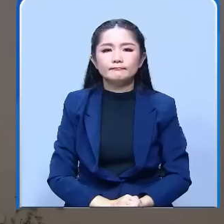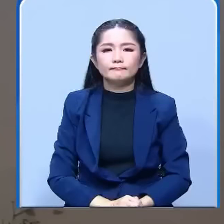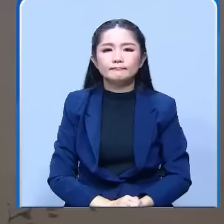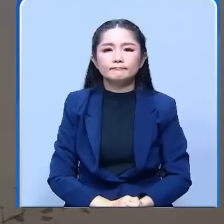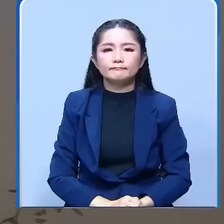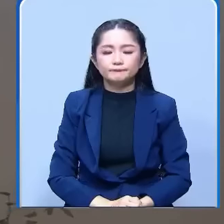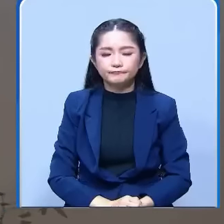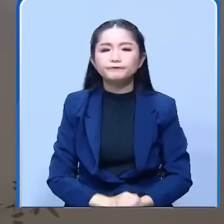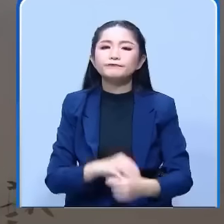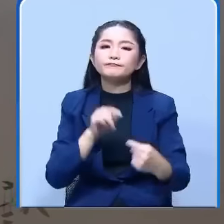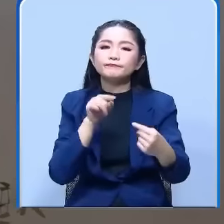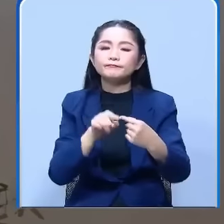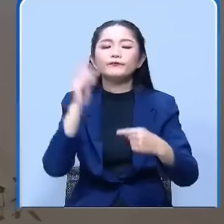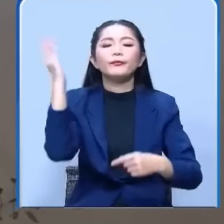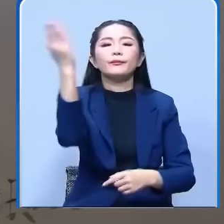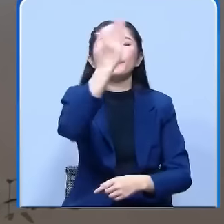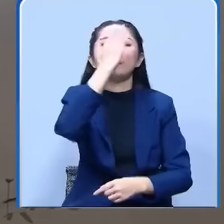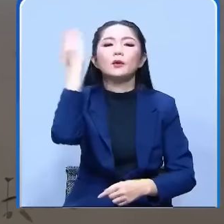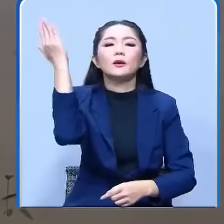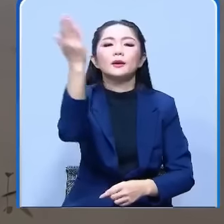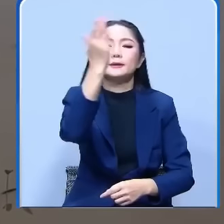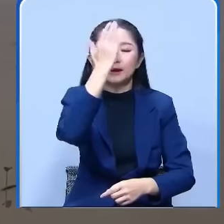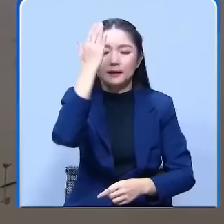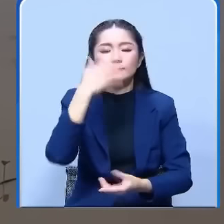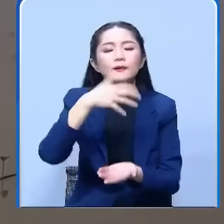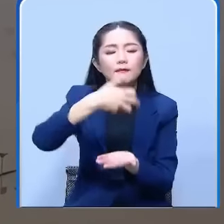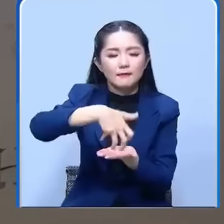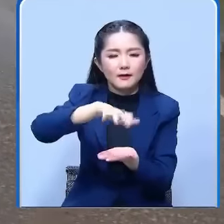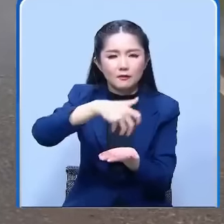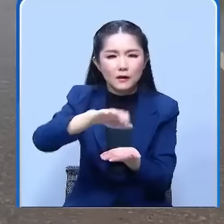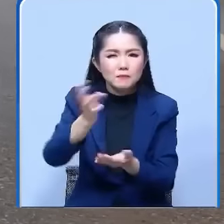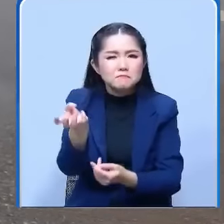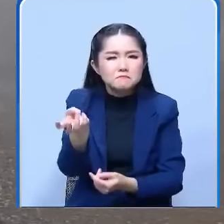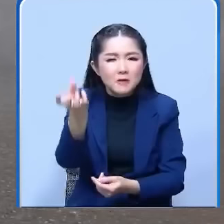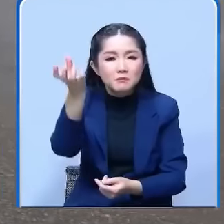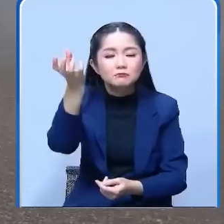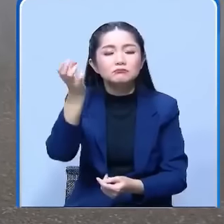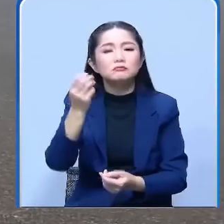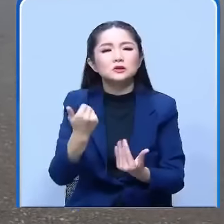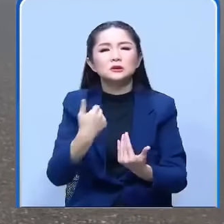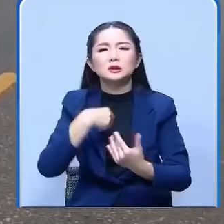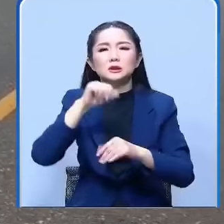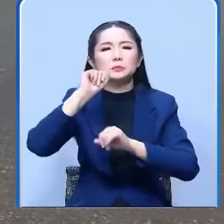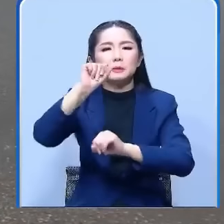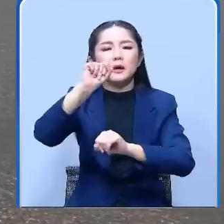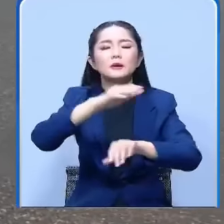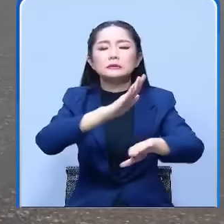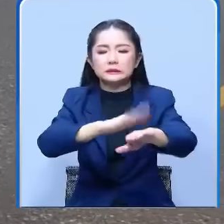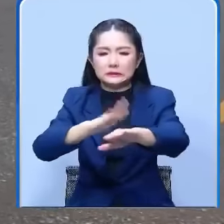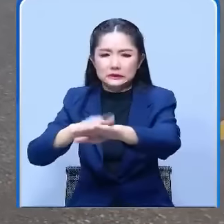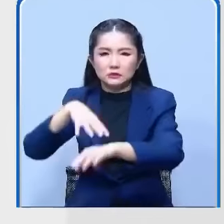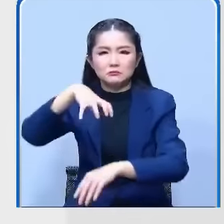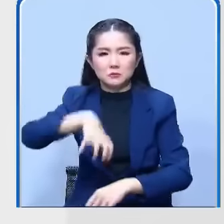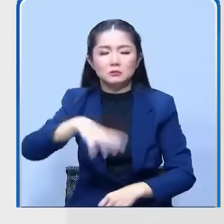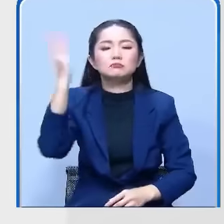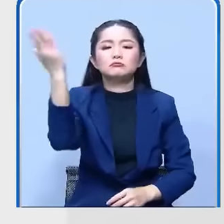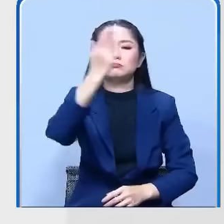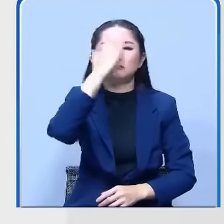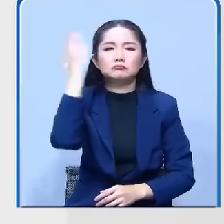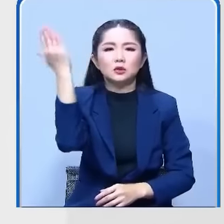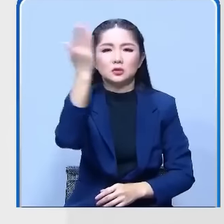ภาพอากาศก็จะขออัปเดตสั้นๆนิดนึงนะคะเนื่องจากว่ายังคงมีประกาศเตือนจากทางกรมอุตุนิยมวิทยาว่าให้เฝ้าระวังฝ